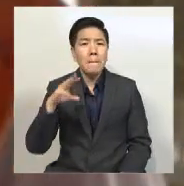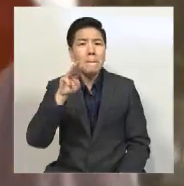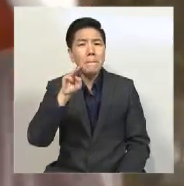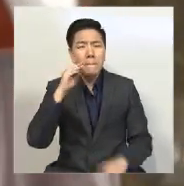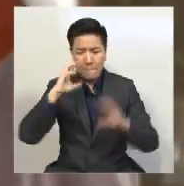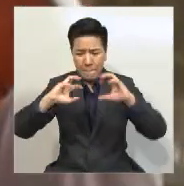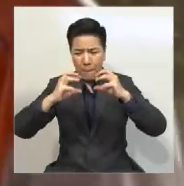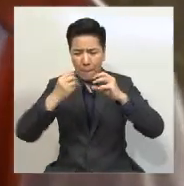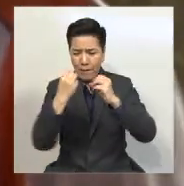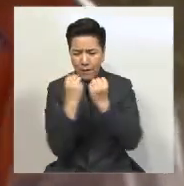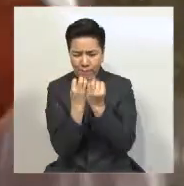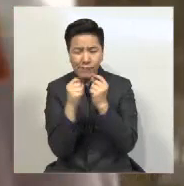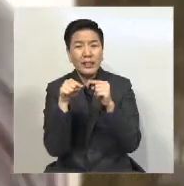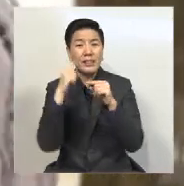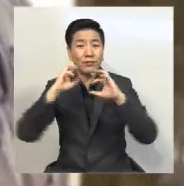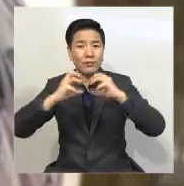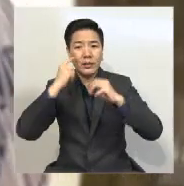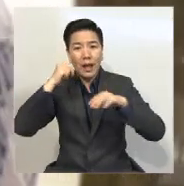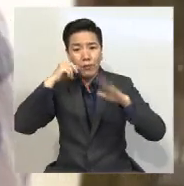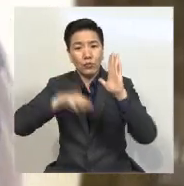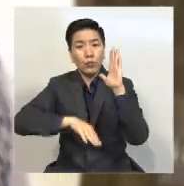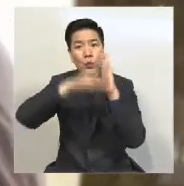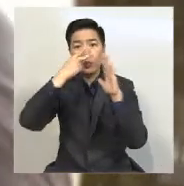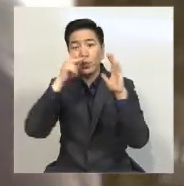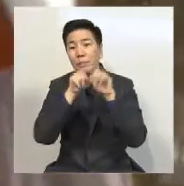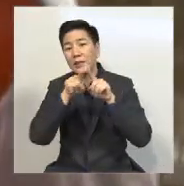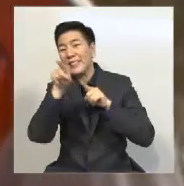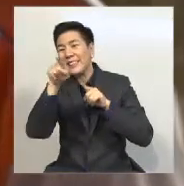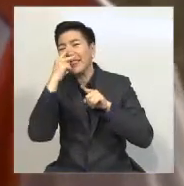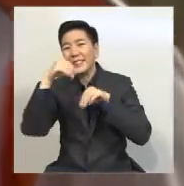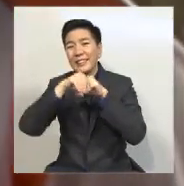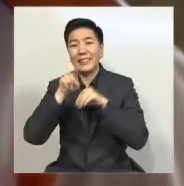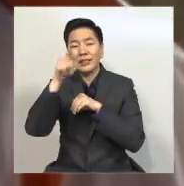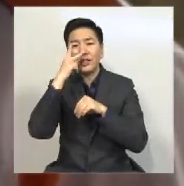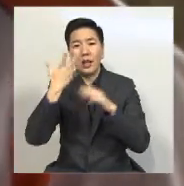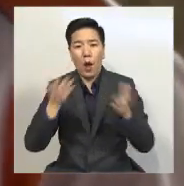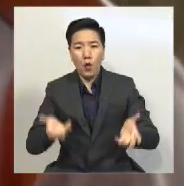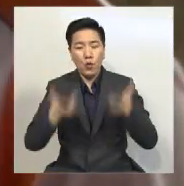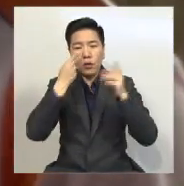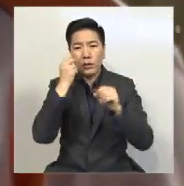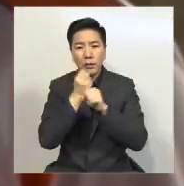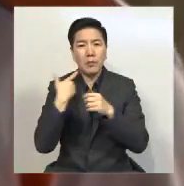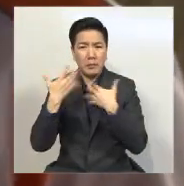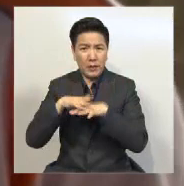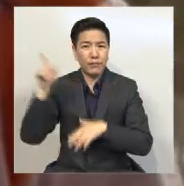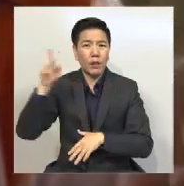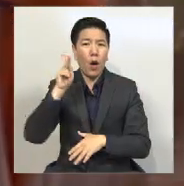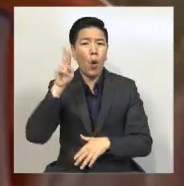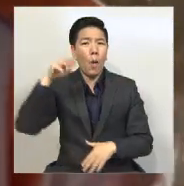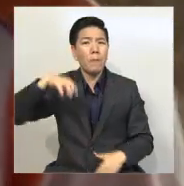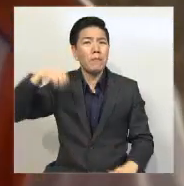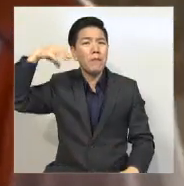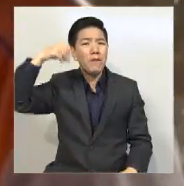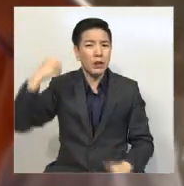คร ับ เพราะว่าหม้อมิเตอร์มันจะท่วมยกตัวอย่างนี่อยู่ใกล้นี่กำลังยกขึ้นกำลังประสานให้กำลังไฟฟ้